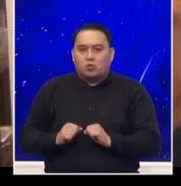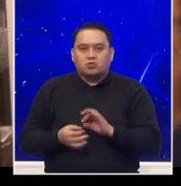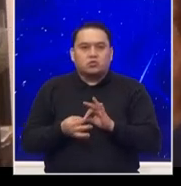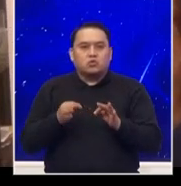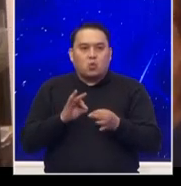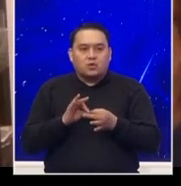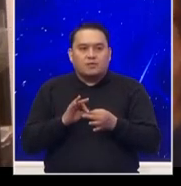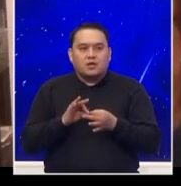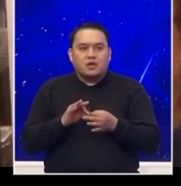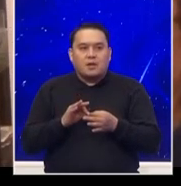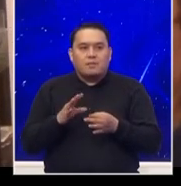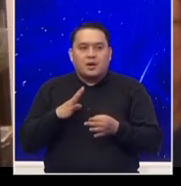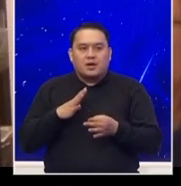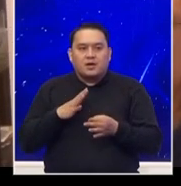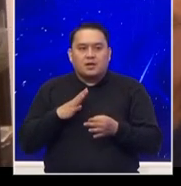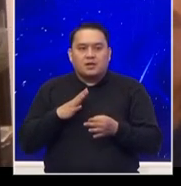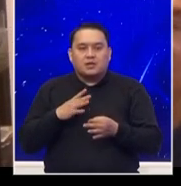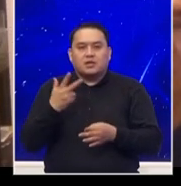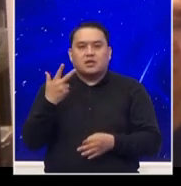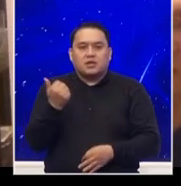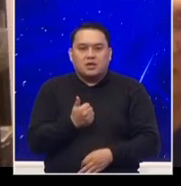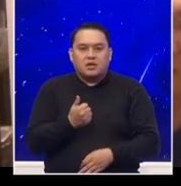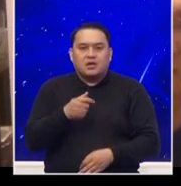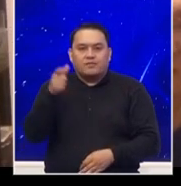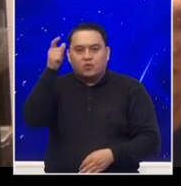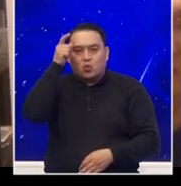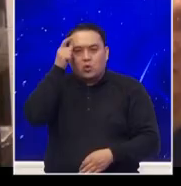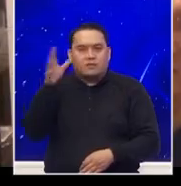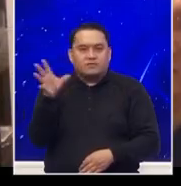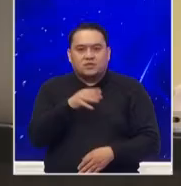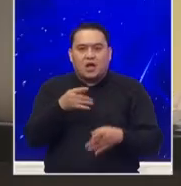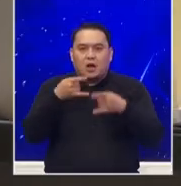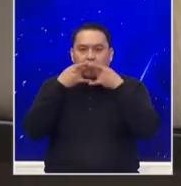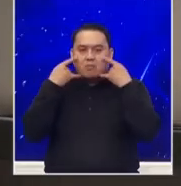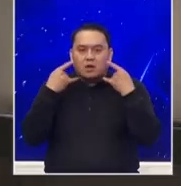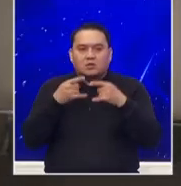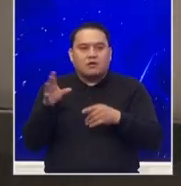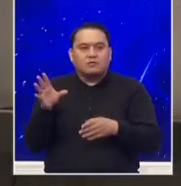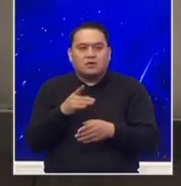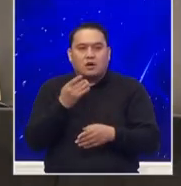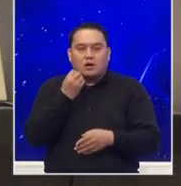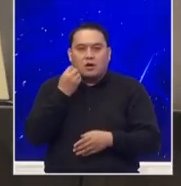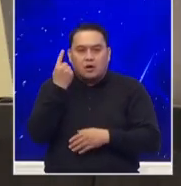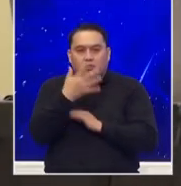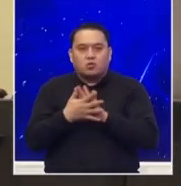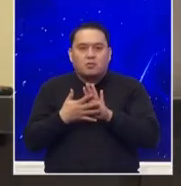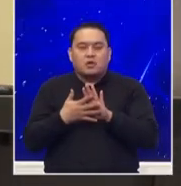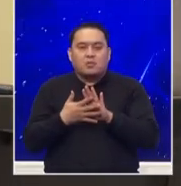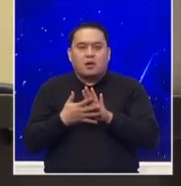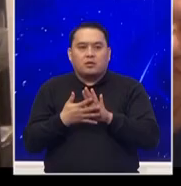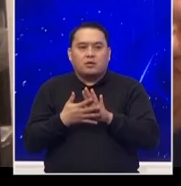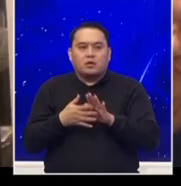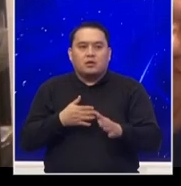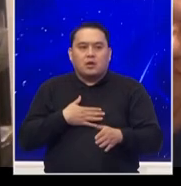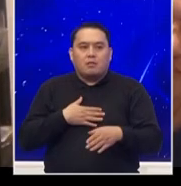был недавно, буквально 3 недели назад в Турции, все носят маски. И население очень хорошо это понимает.